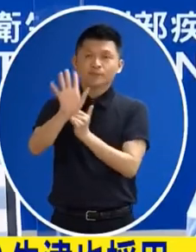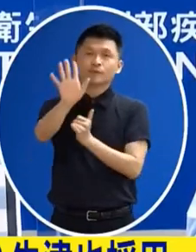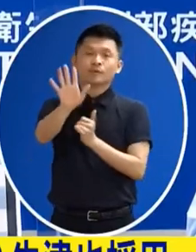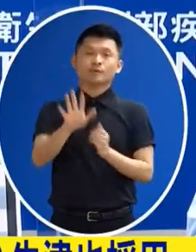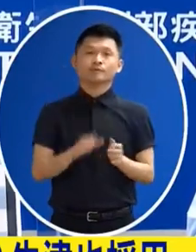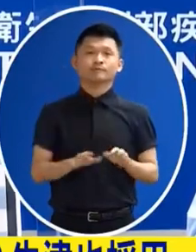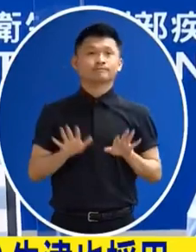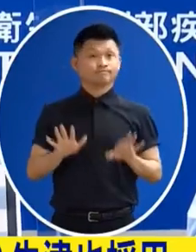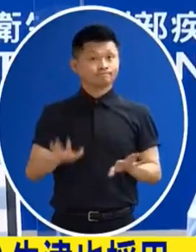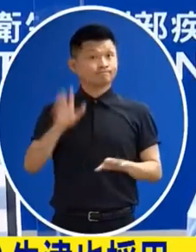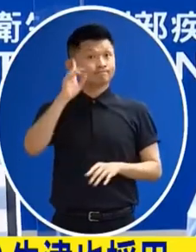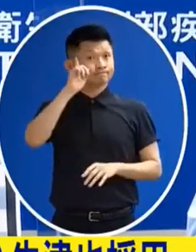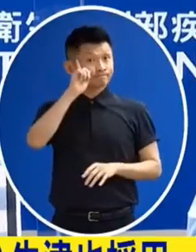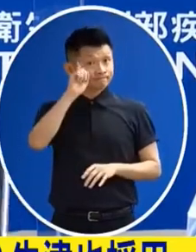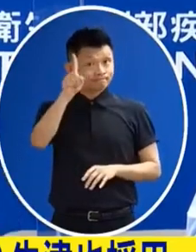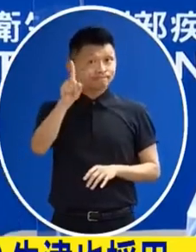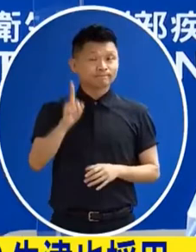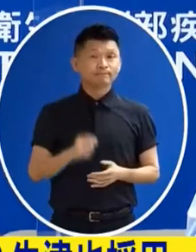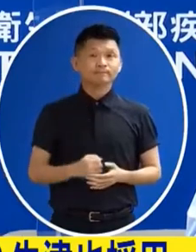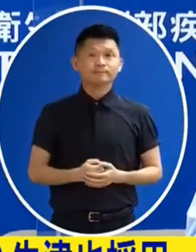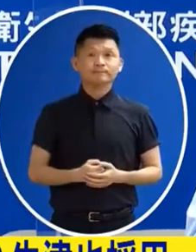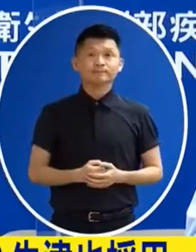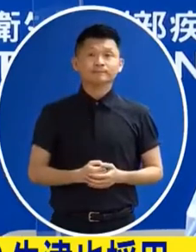这两天的，